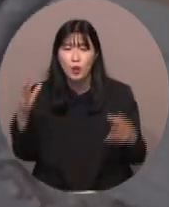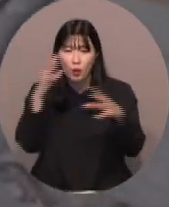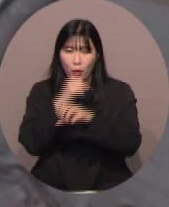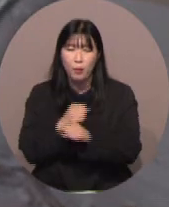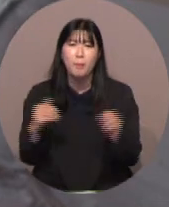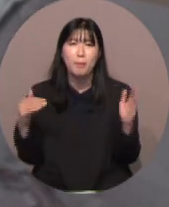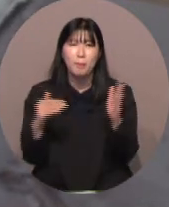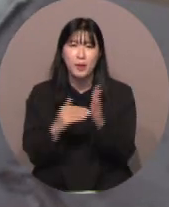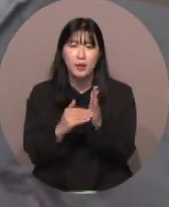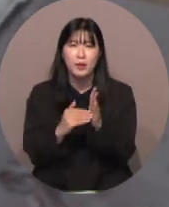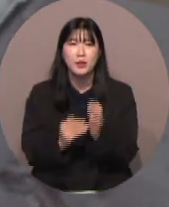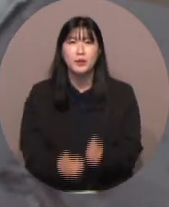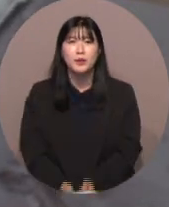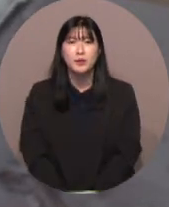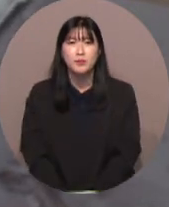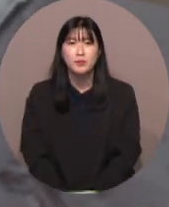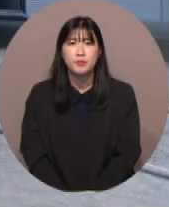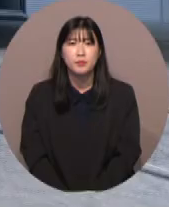일부를 태우고 10여분만에 꺼졌습니다